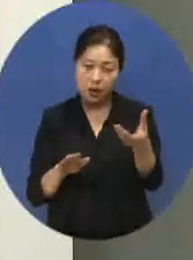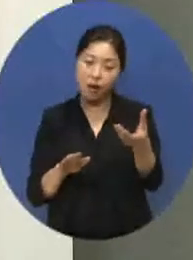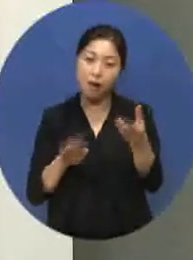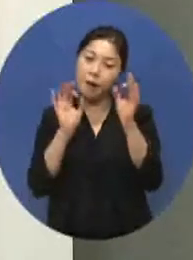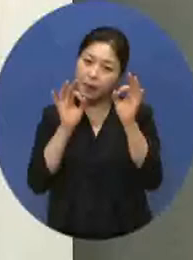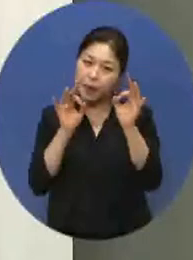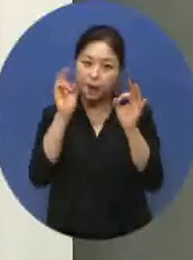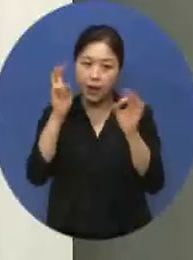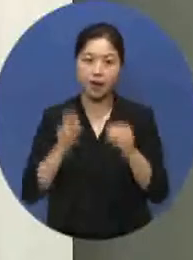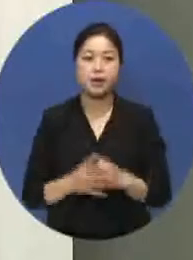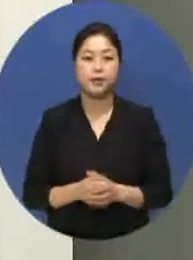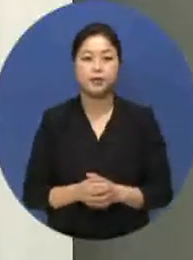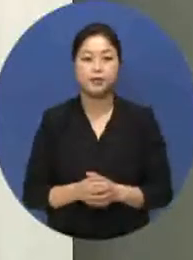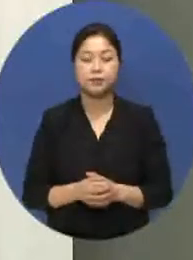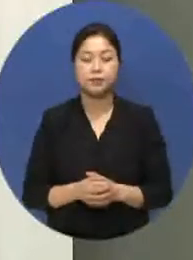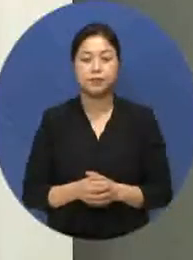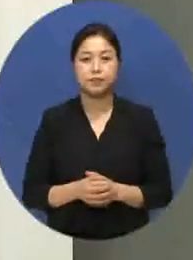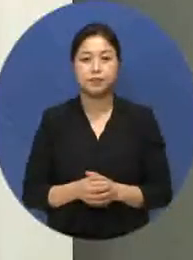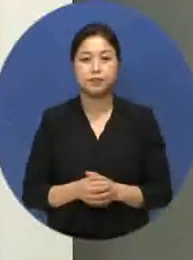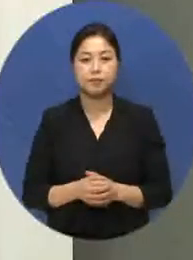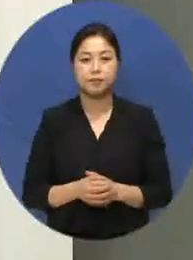되는데